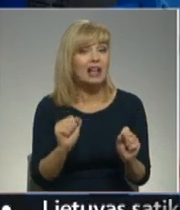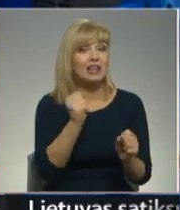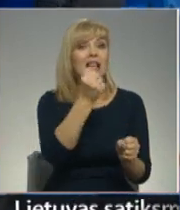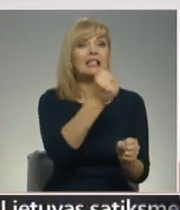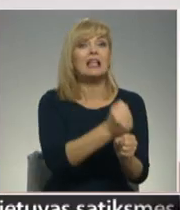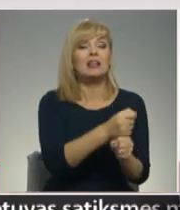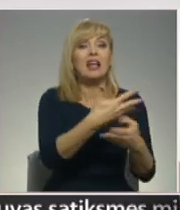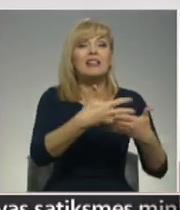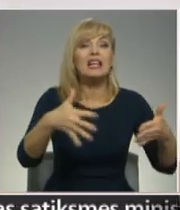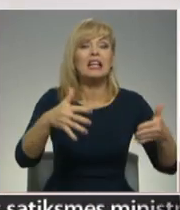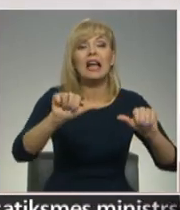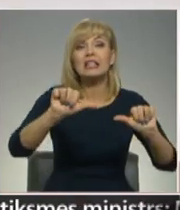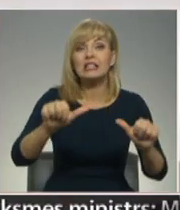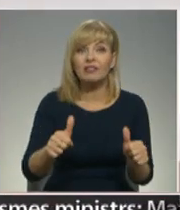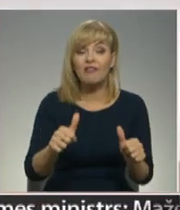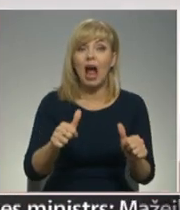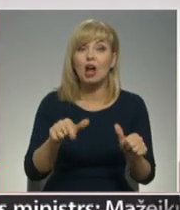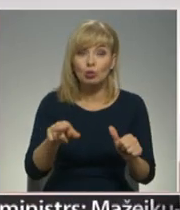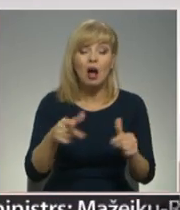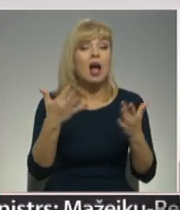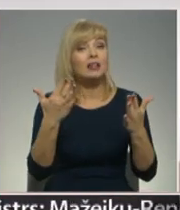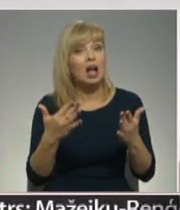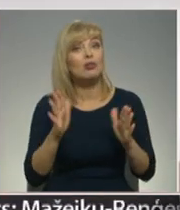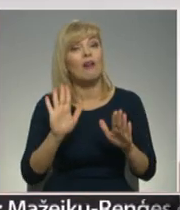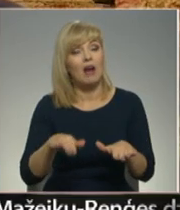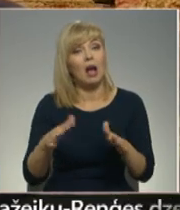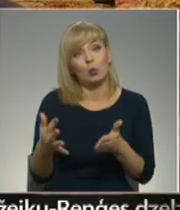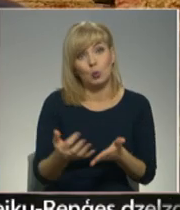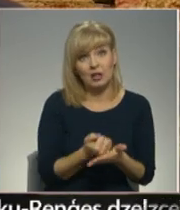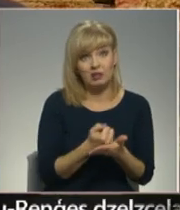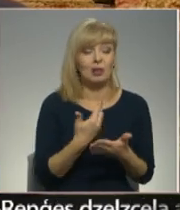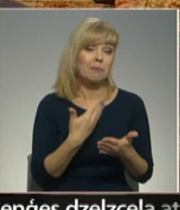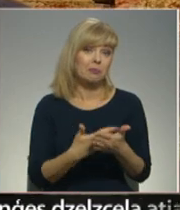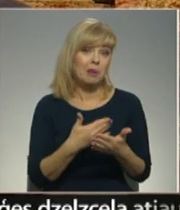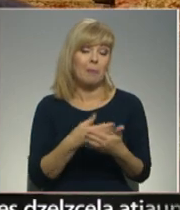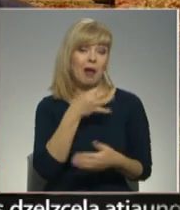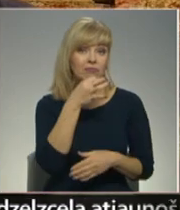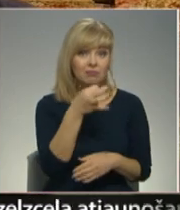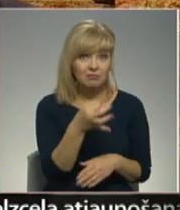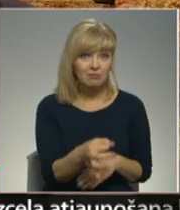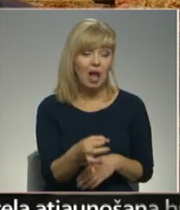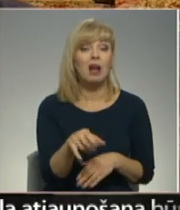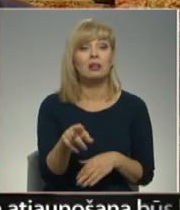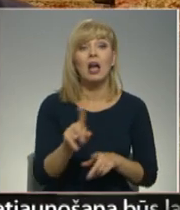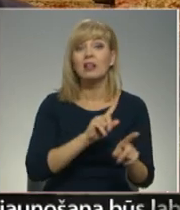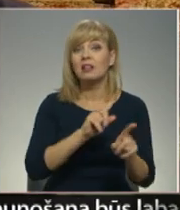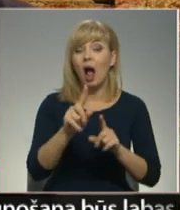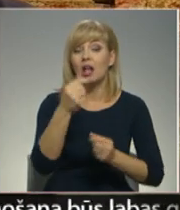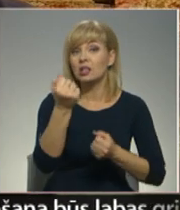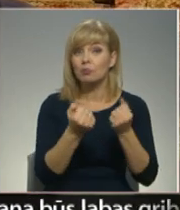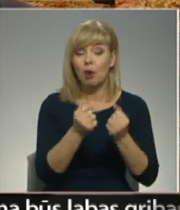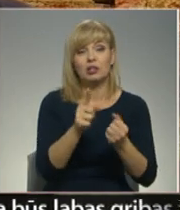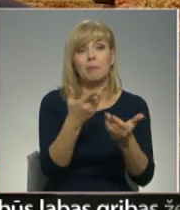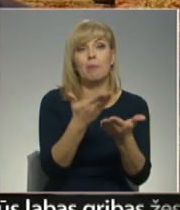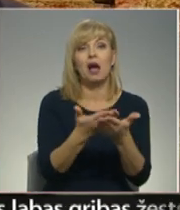tīkla izveide, tad iespējams rezultātu arī varētu sasniegt. Es varētu teikt tā, šis transports ir zināms